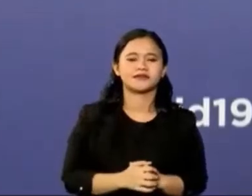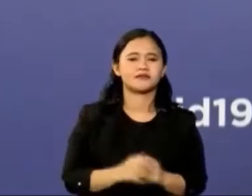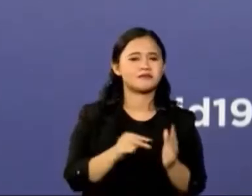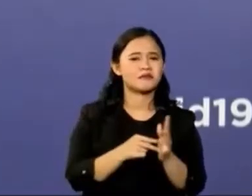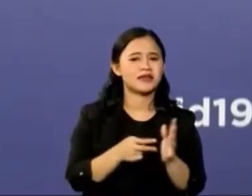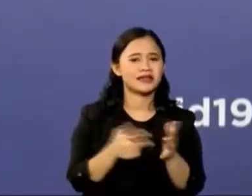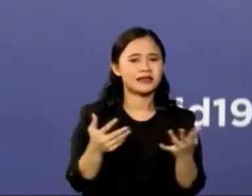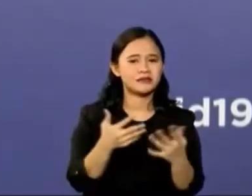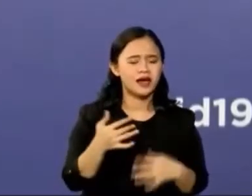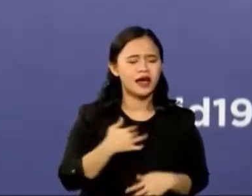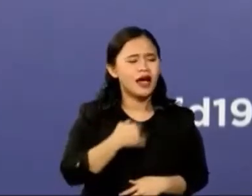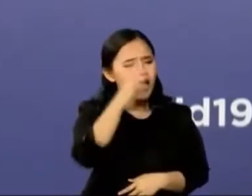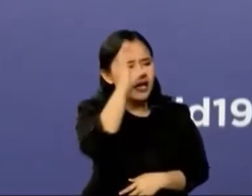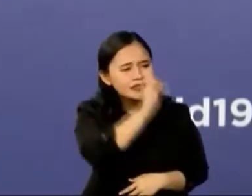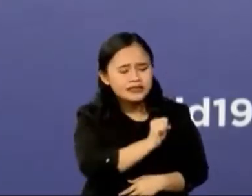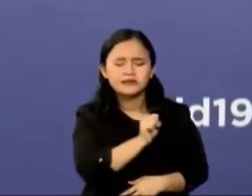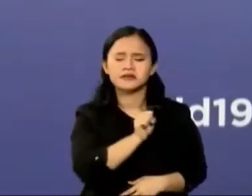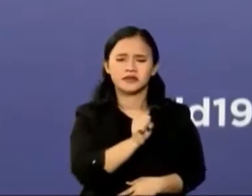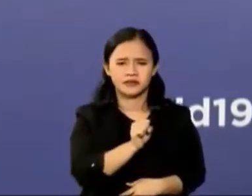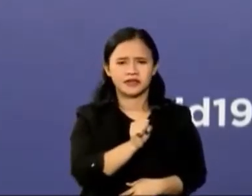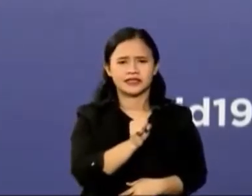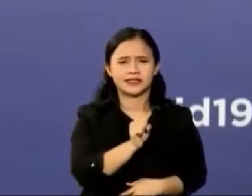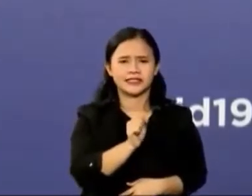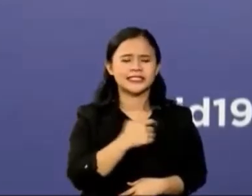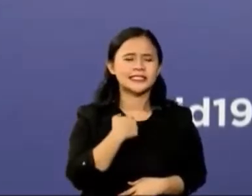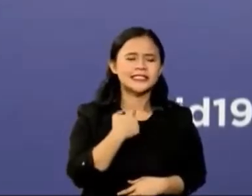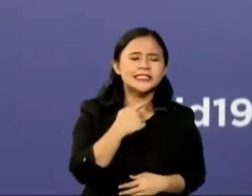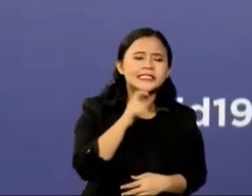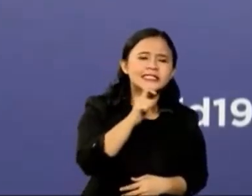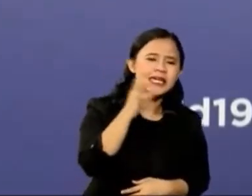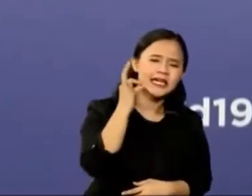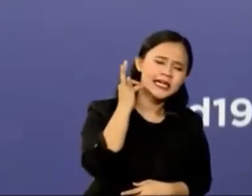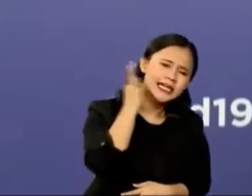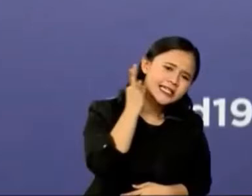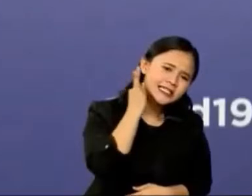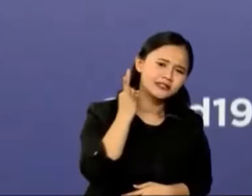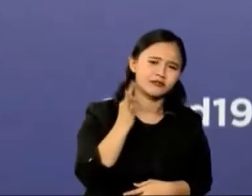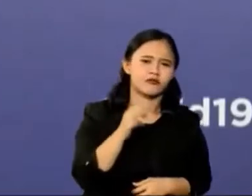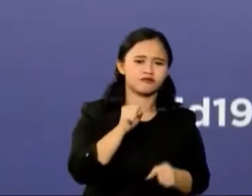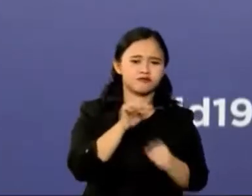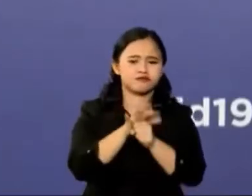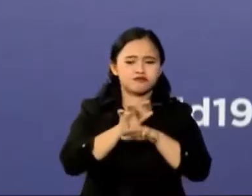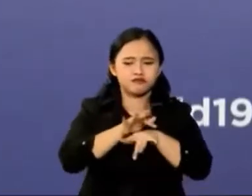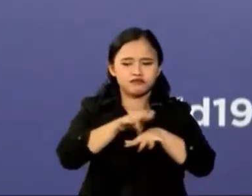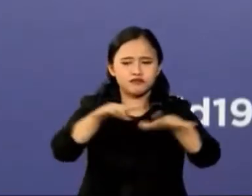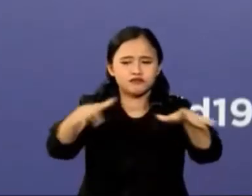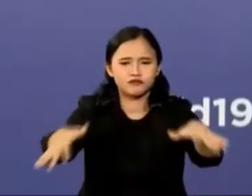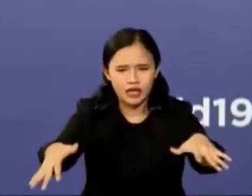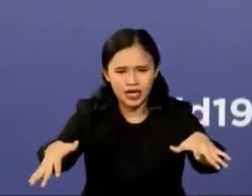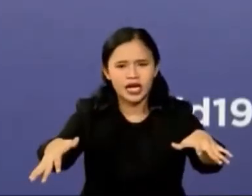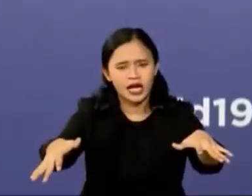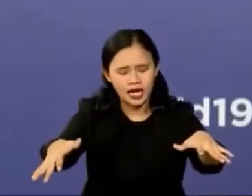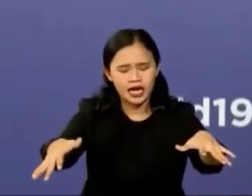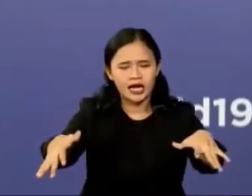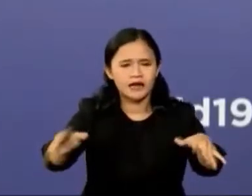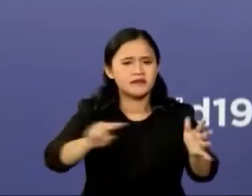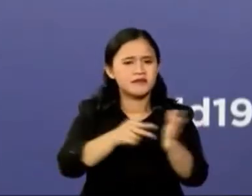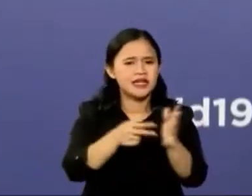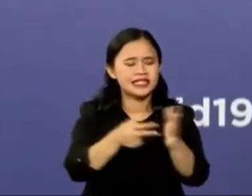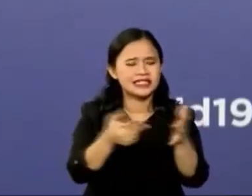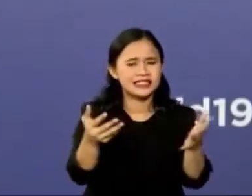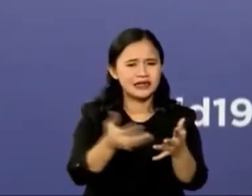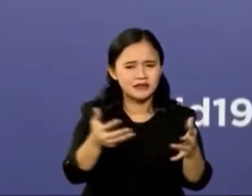juga menjadi barier terkait dengan risiko ancaman pandemi. Oleh karena itu, tidak